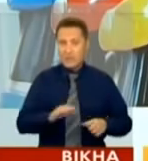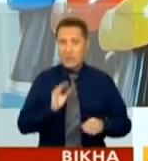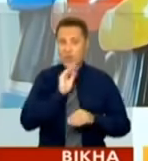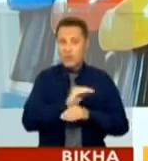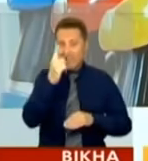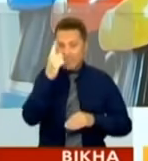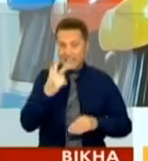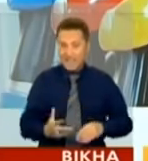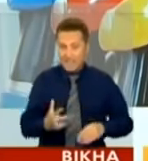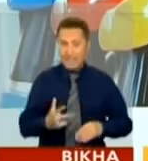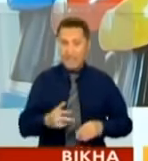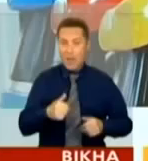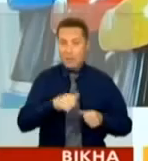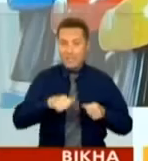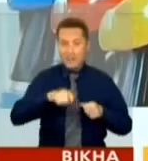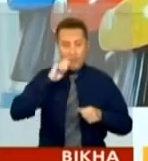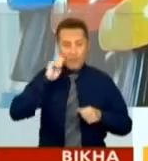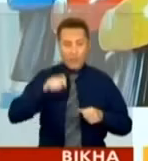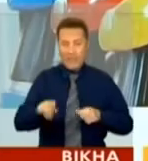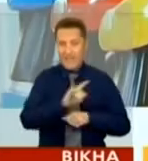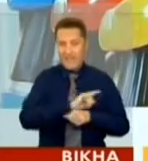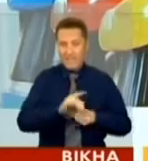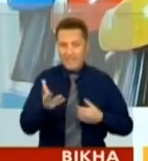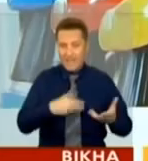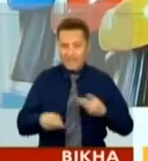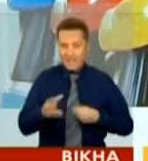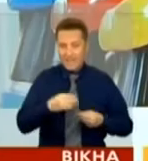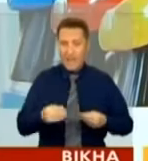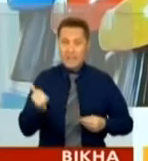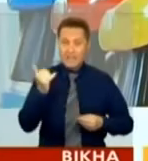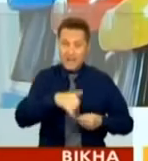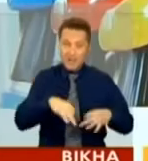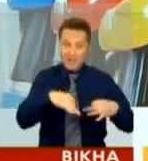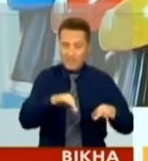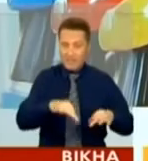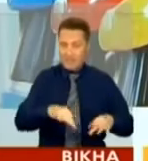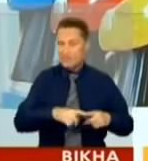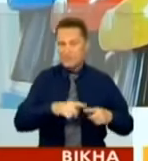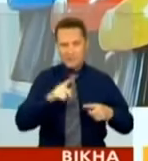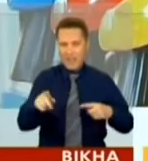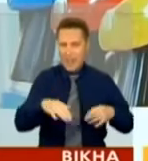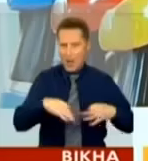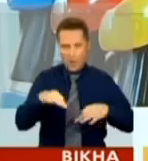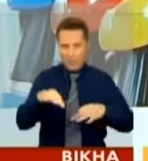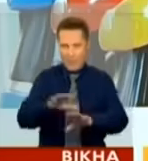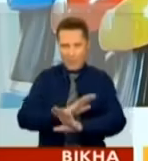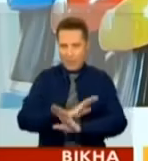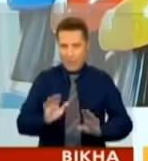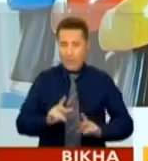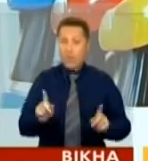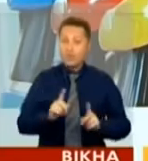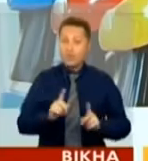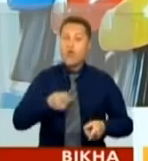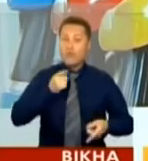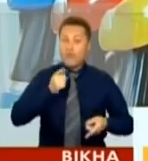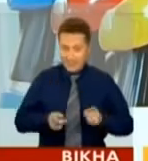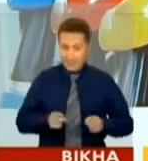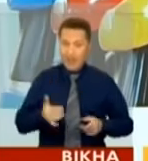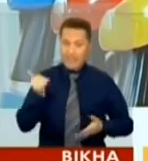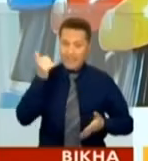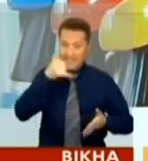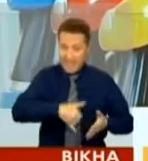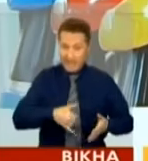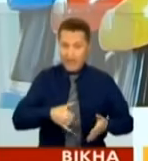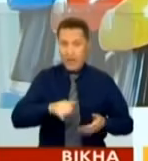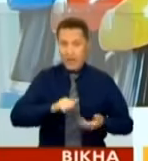бензину в Україні – фальсифікат. І якщо його залити в автівку, вона далеко не заїде. Що насправді заливають у баки машин,